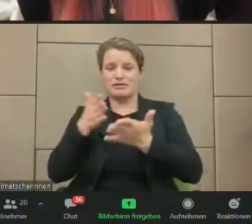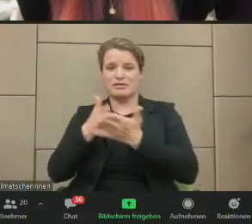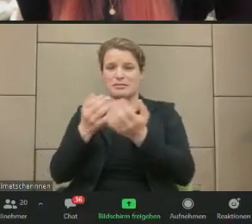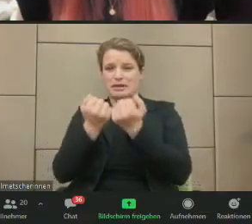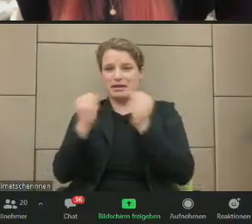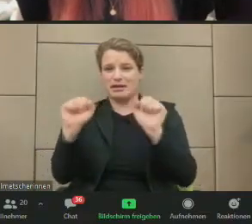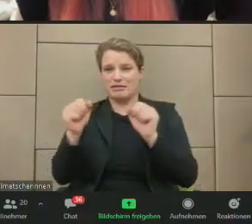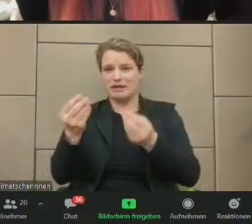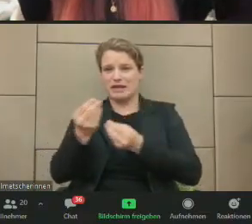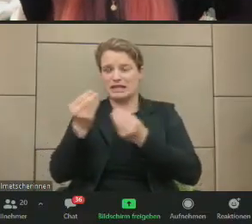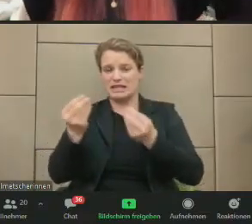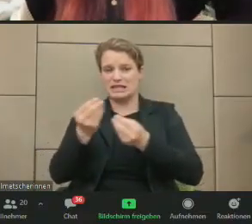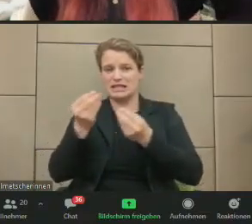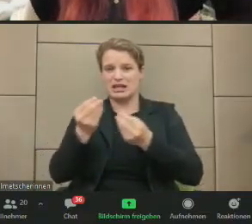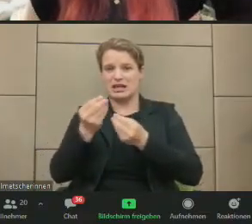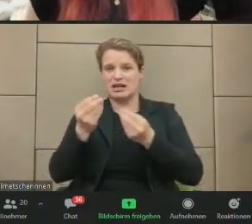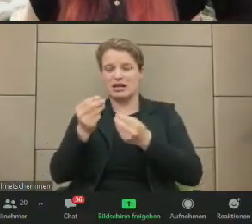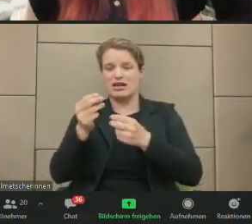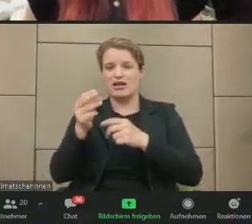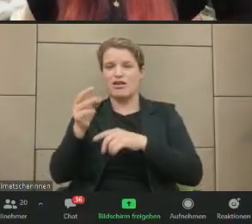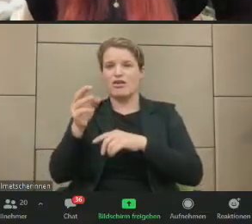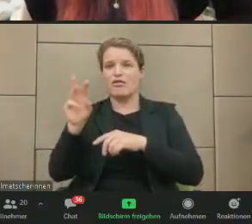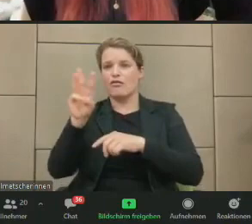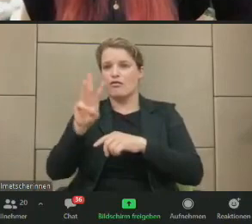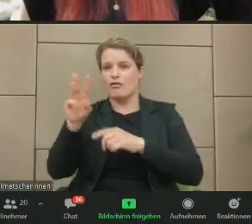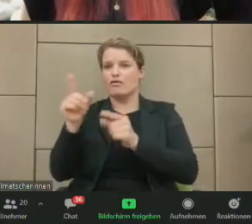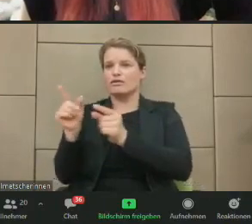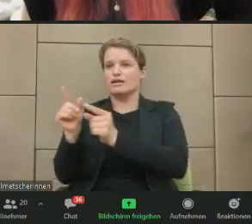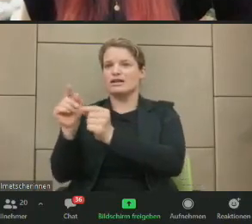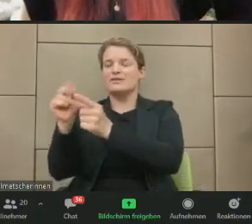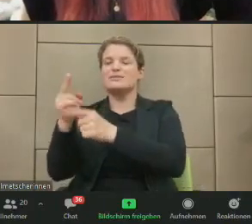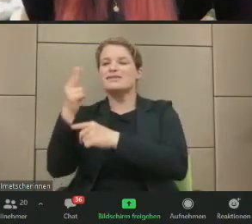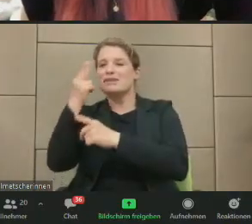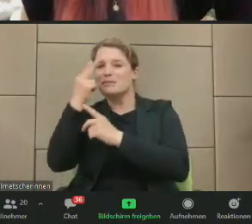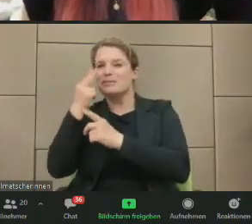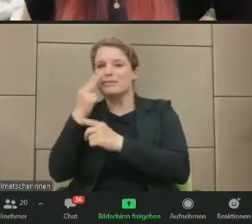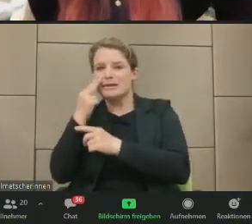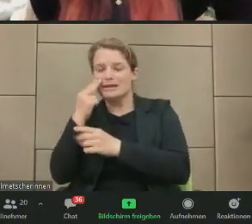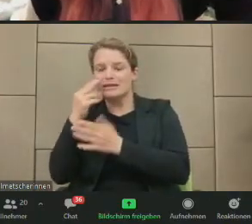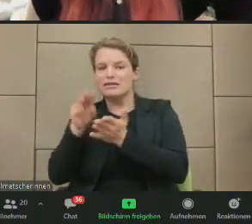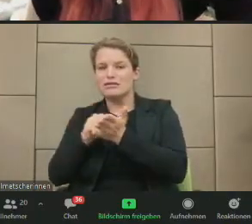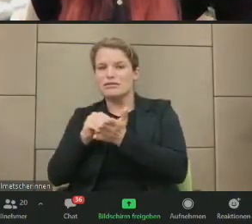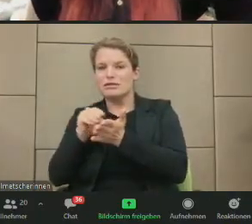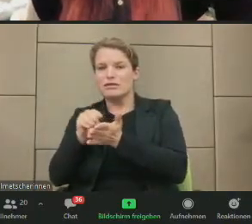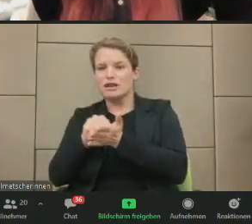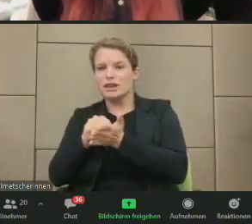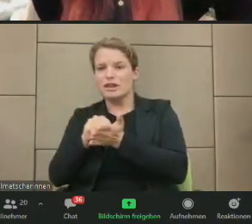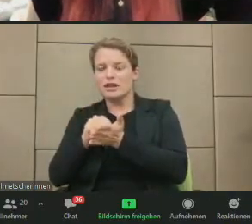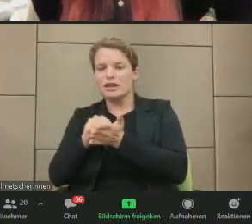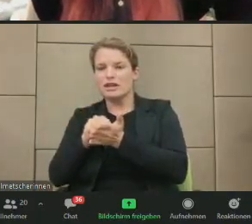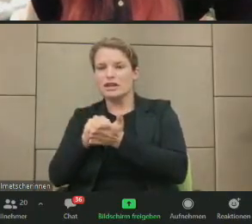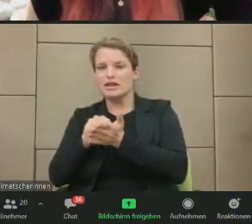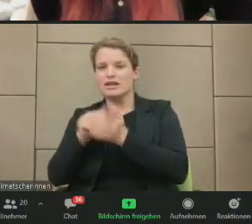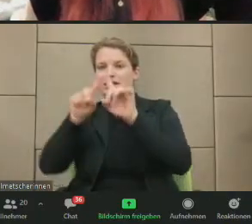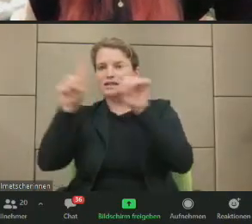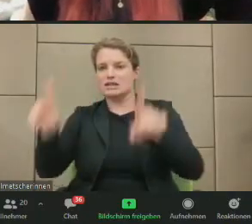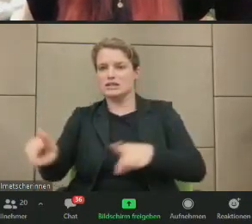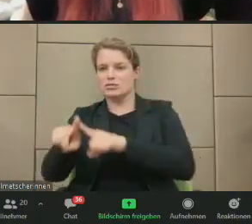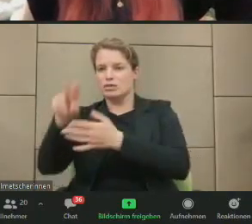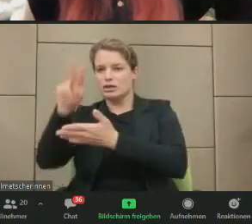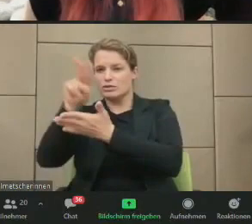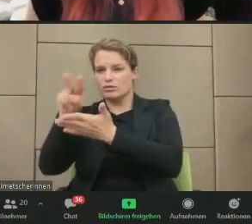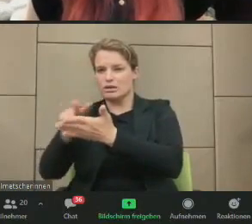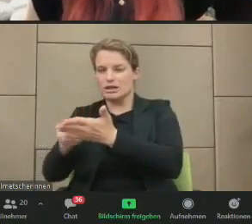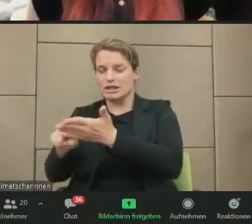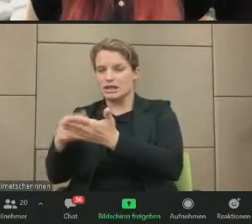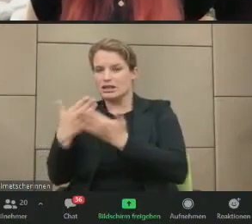Wolfgang Kremser ist blind und nutzt Ein Screenreader, genau. Wolfgang, ich